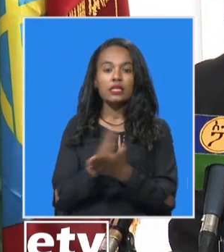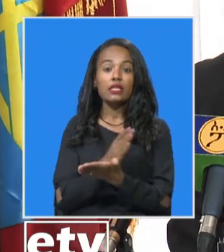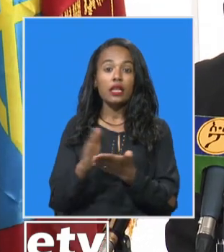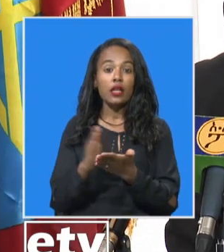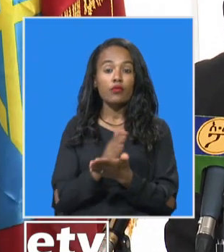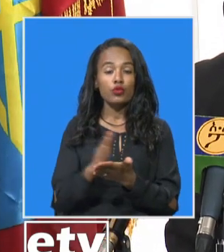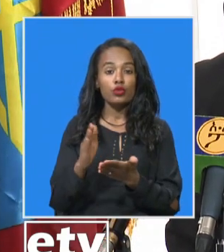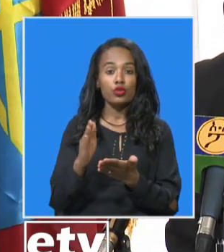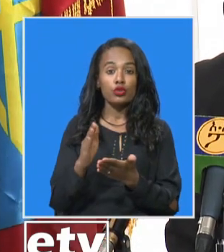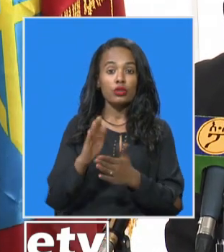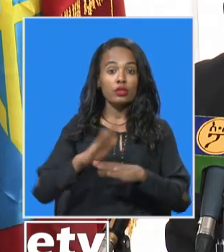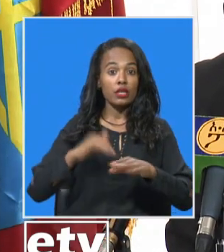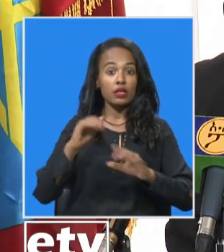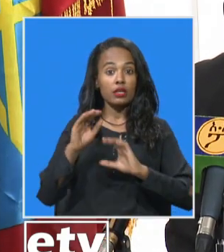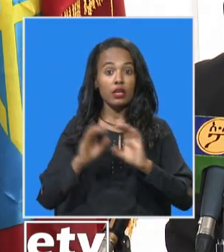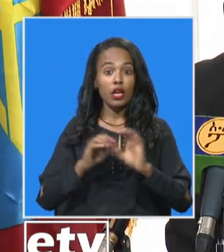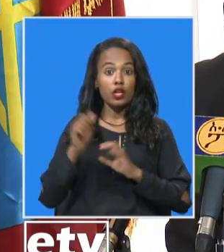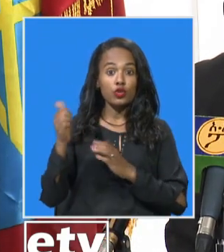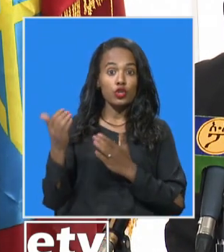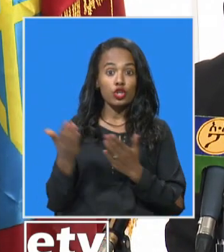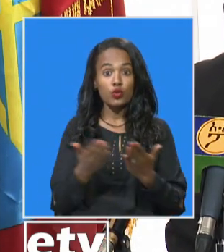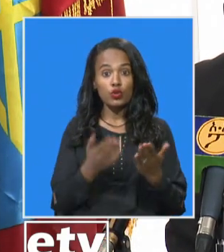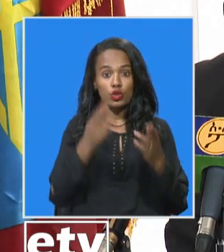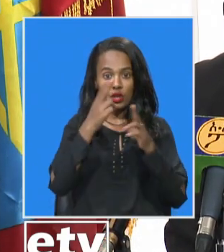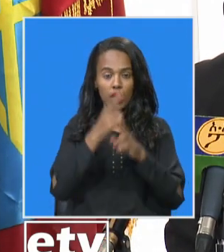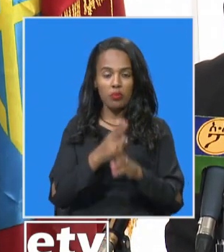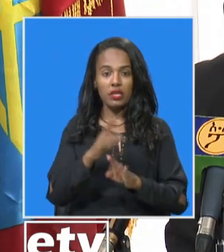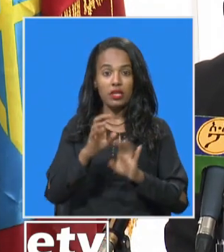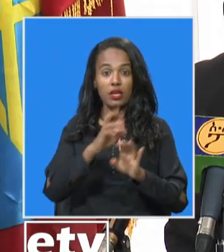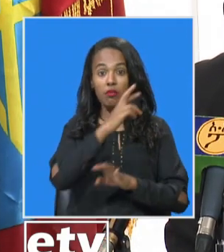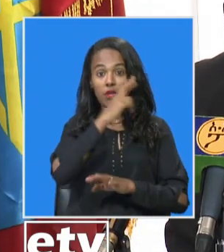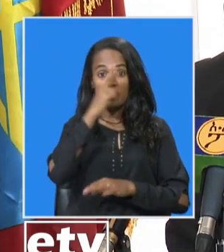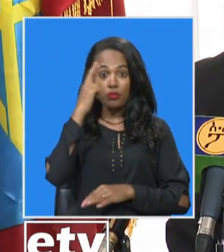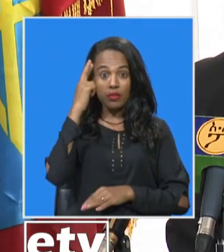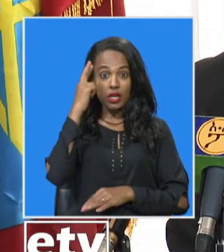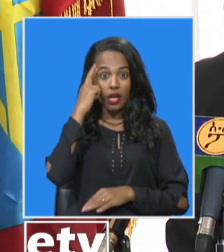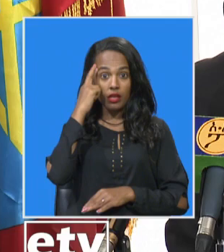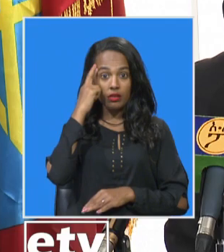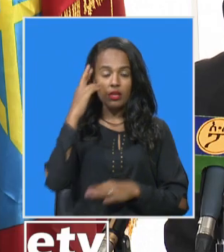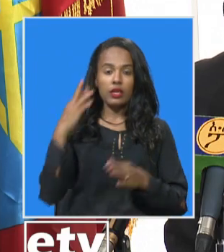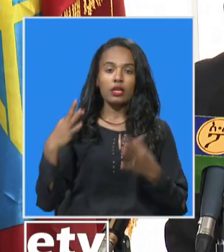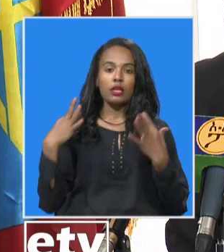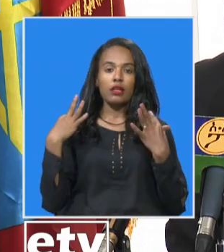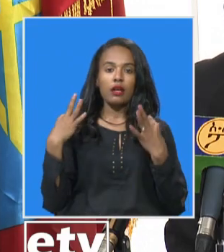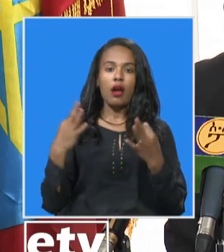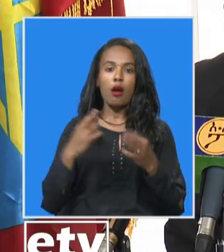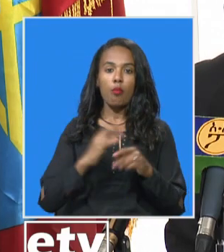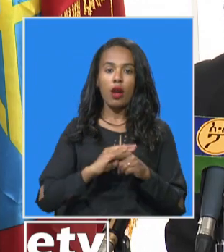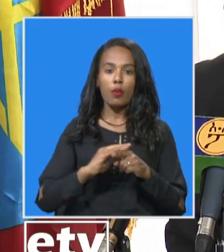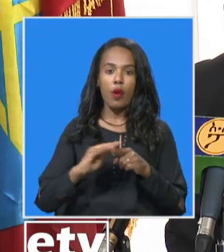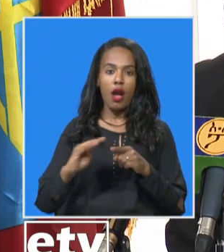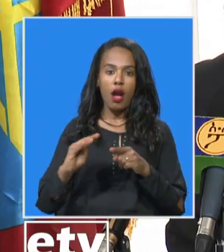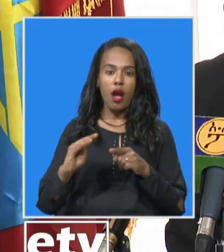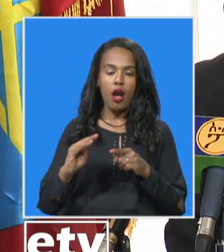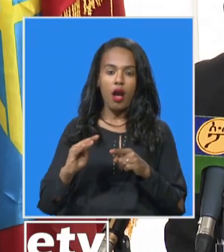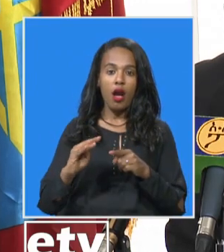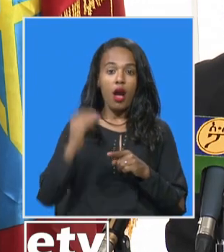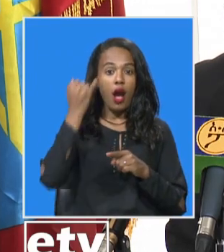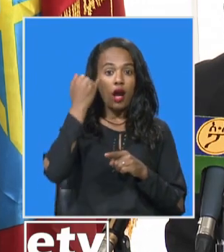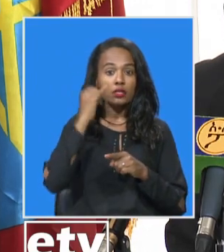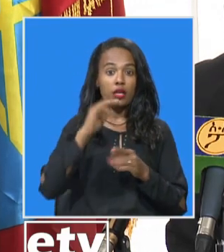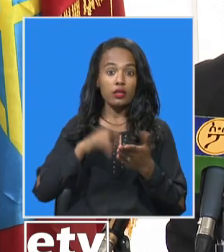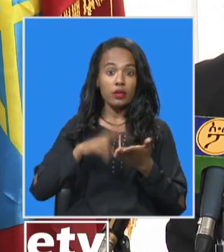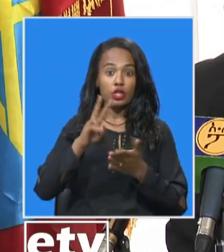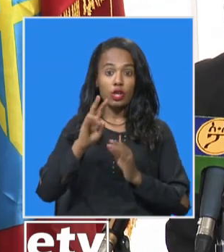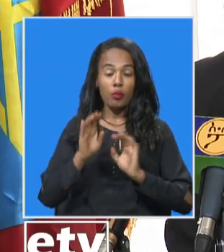የተሳታፊዎች ታዳሚዎች ጥሪ የተደረገላቸው እንግዶች እንዲከበር የተደረገበት ምክንያት የጤና ባለሙያ አስተያየት